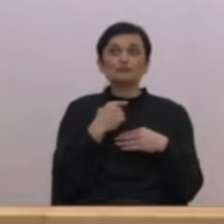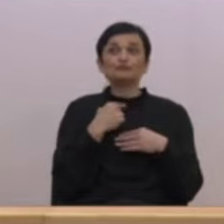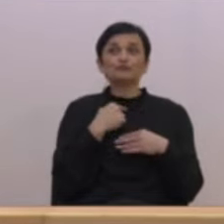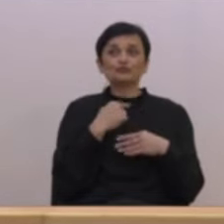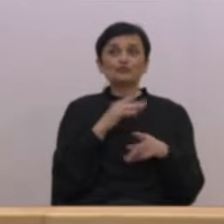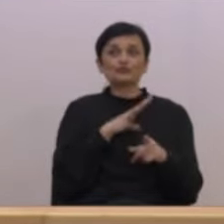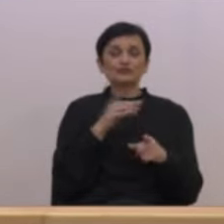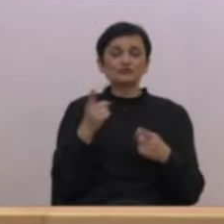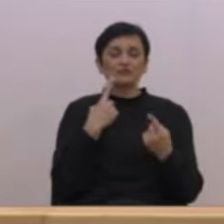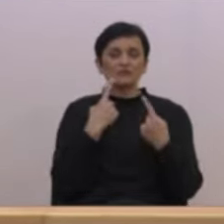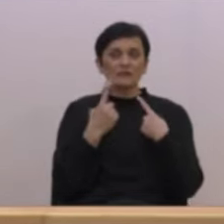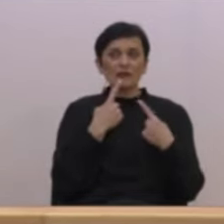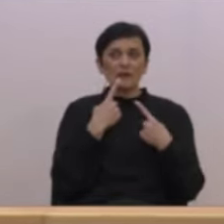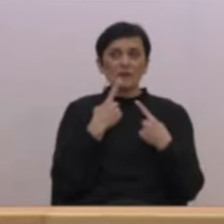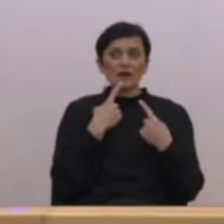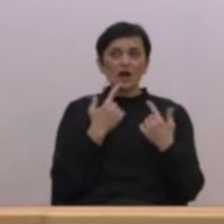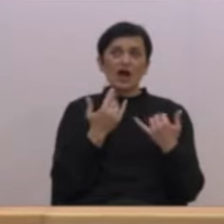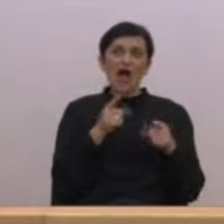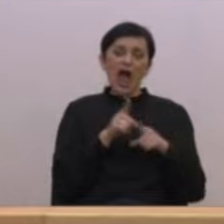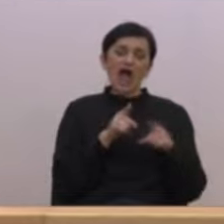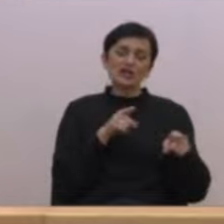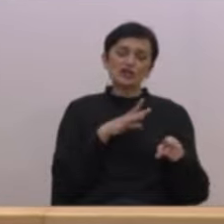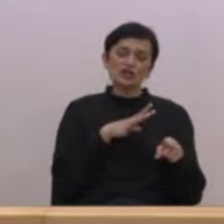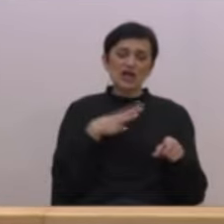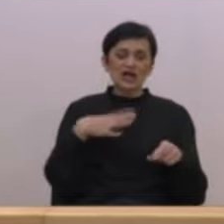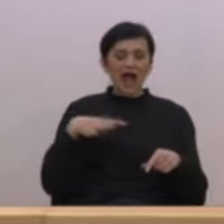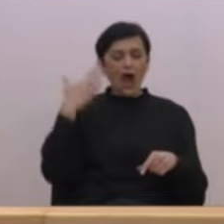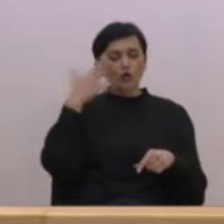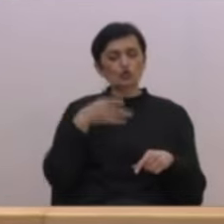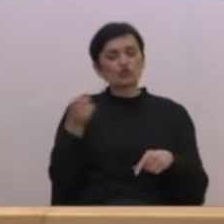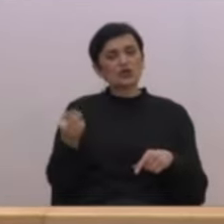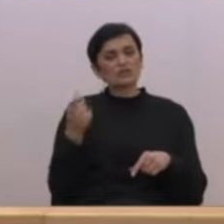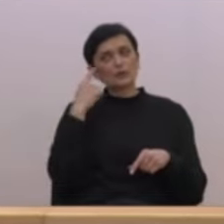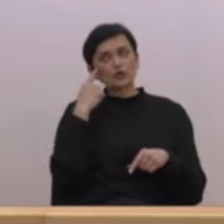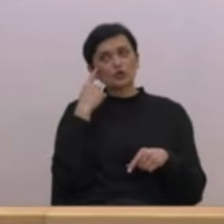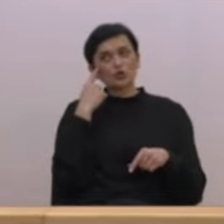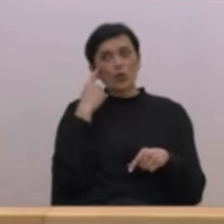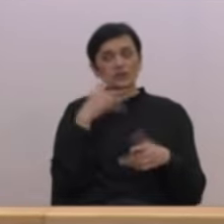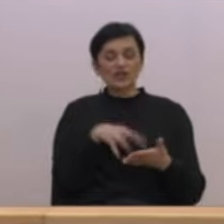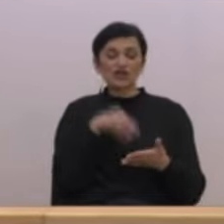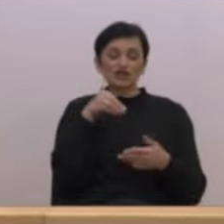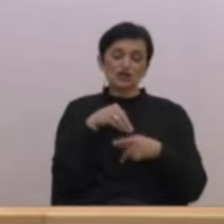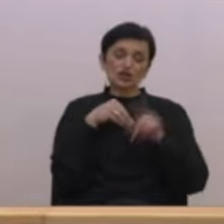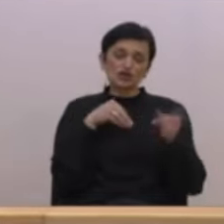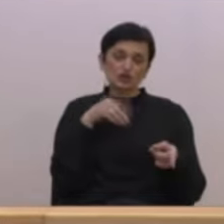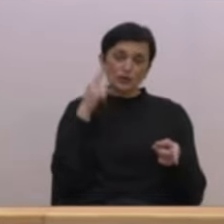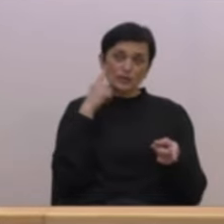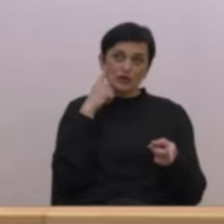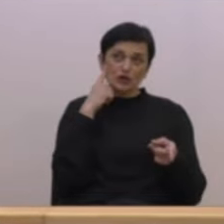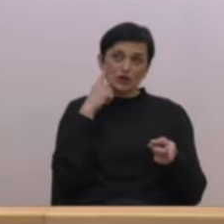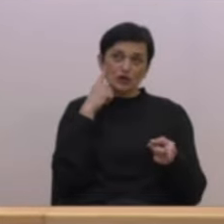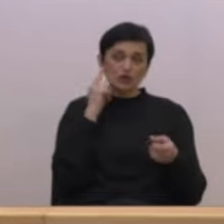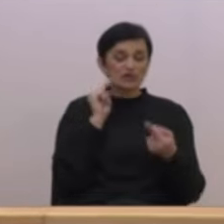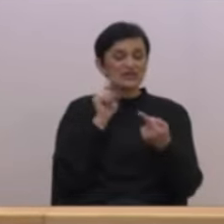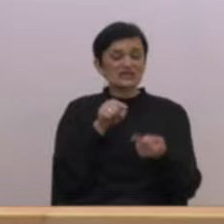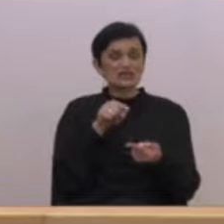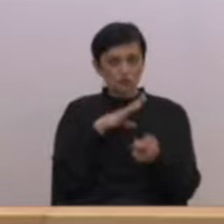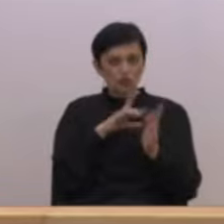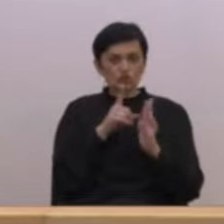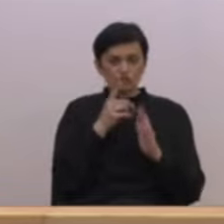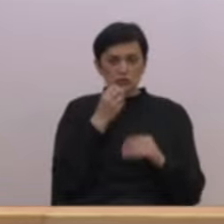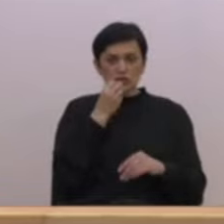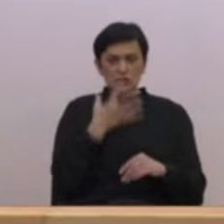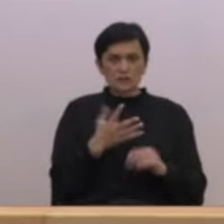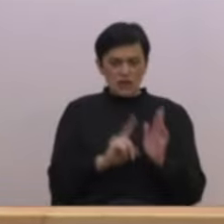იყო ლაპარაკი, რომ ეხლა ესე იყო ქართული ოცნება, ისე ფიქრობდა გირჩი, ასე ფიქრობდა, წინააღმდეგი იყო თავი კი, ბატონო